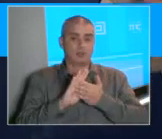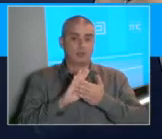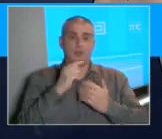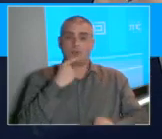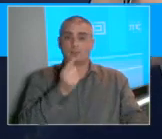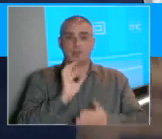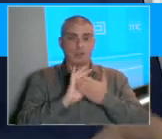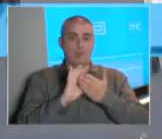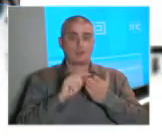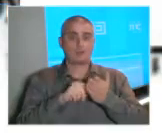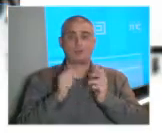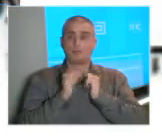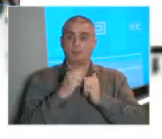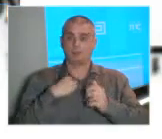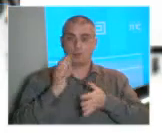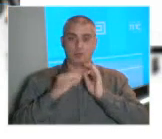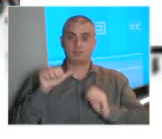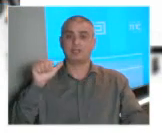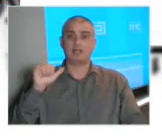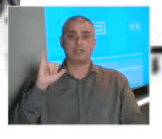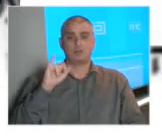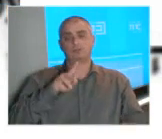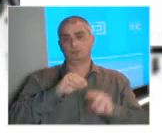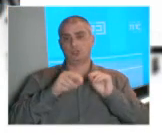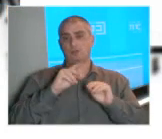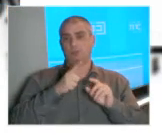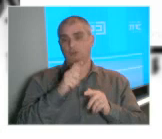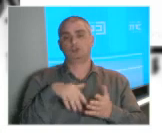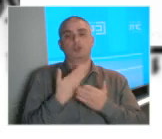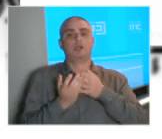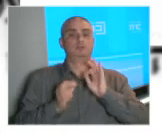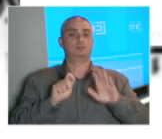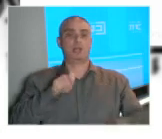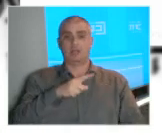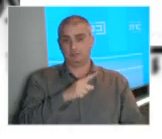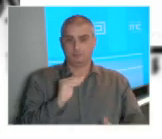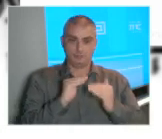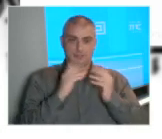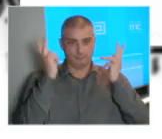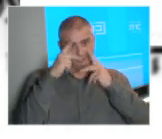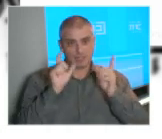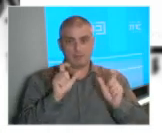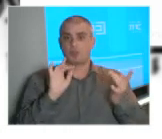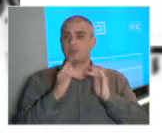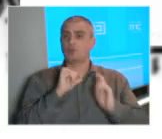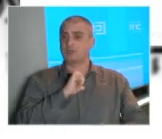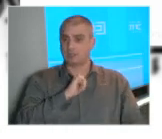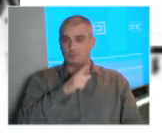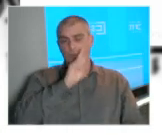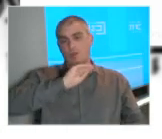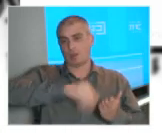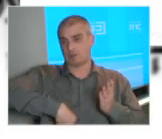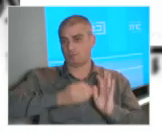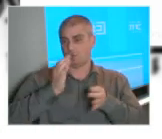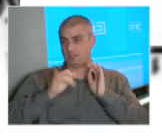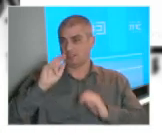כך, כך כתוב, בן זוגי עורך הדין אייל ינון משמש כיועץ המשפטי לכנסת בהתאם להסדר למניעת ניגוד עניינים, על אף